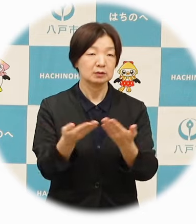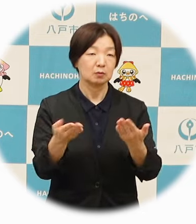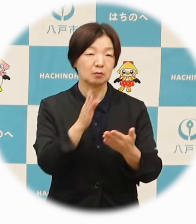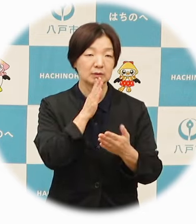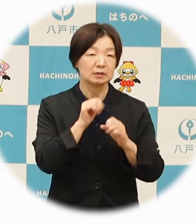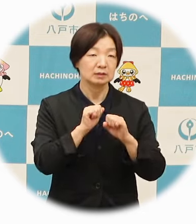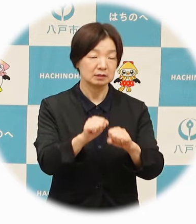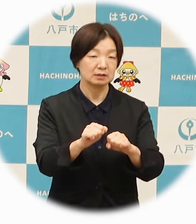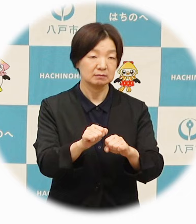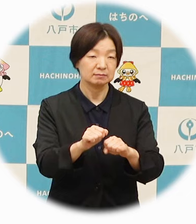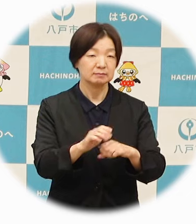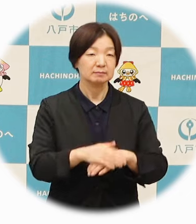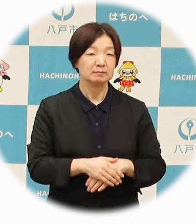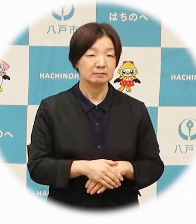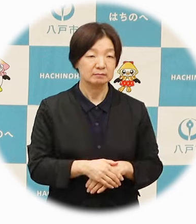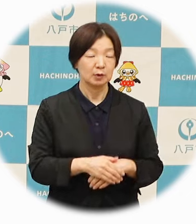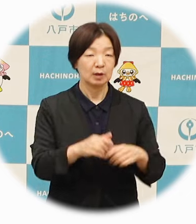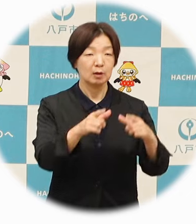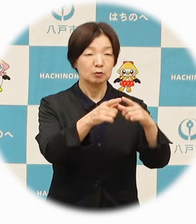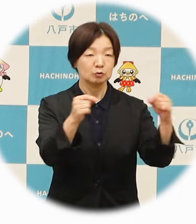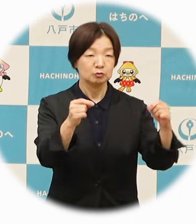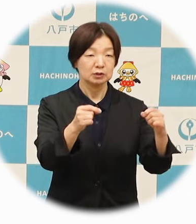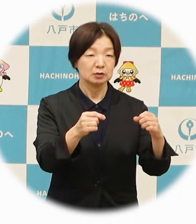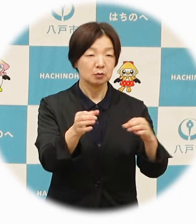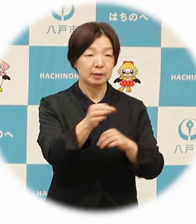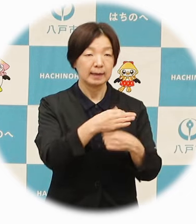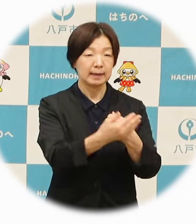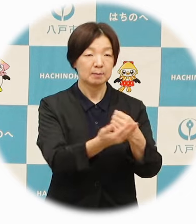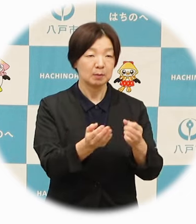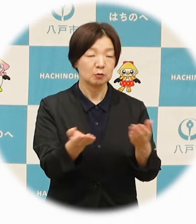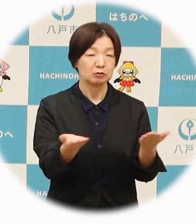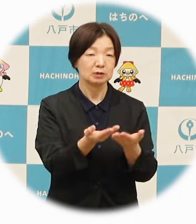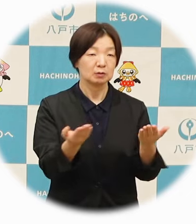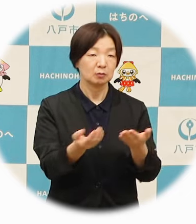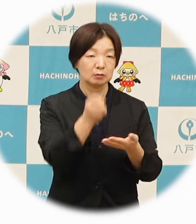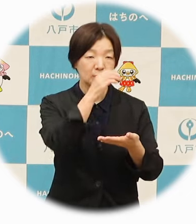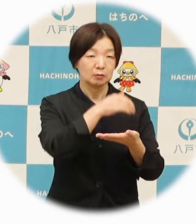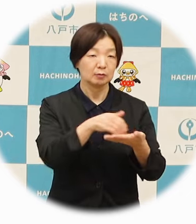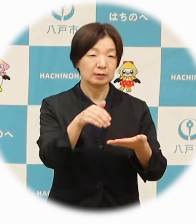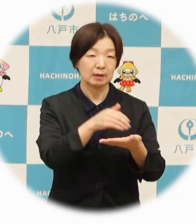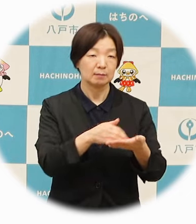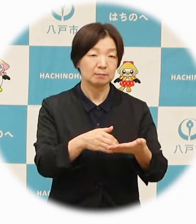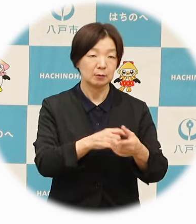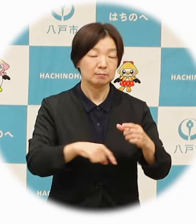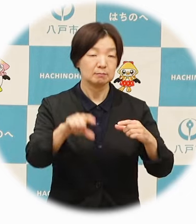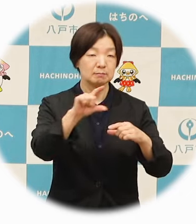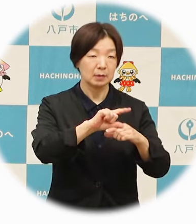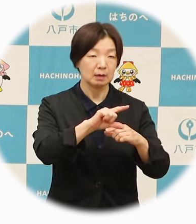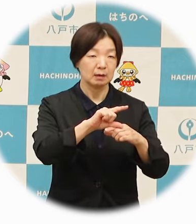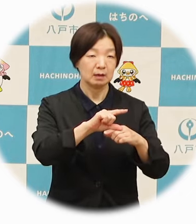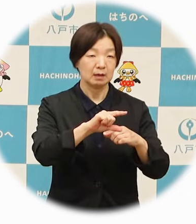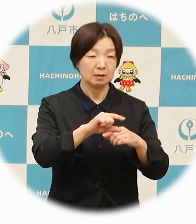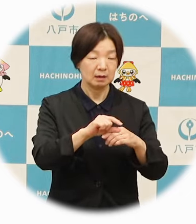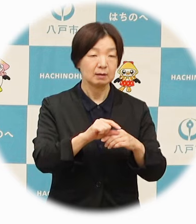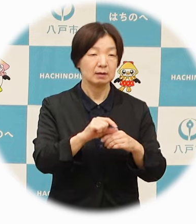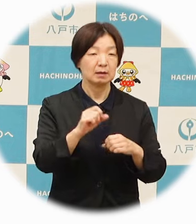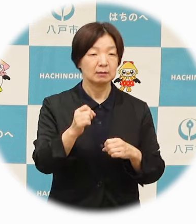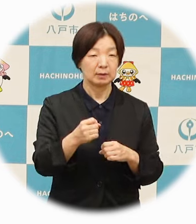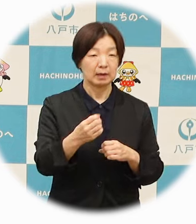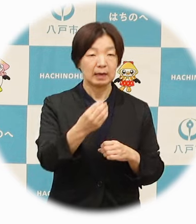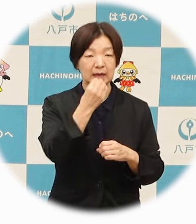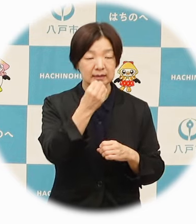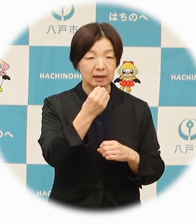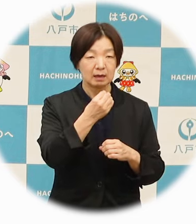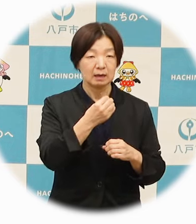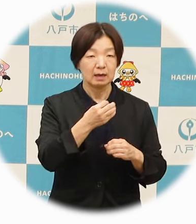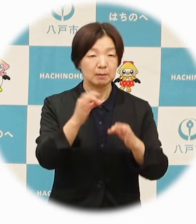し、国におけるセーフティネット事業の予算が拡充され、 配合飼料等の価格についても落ち